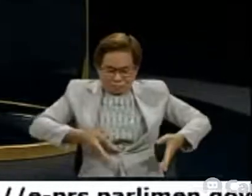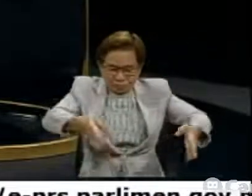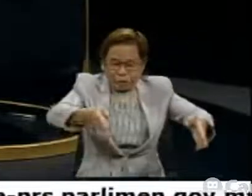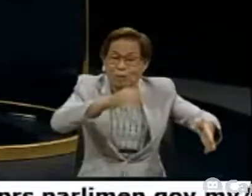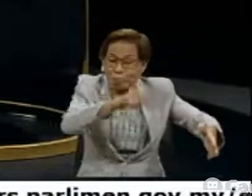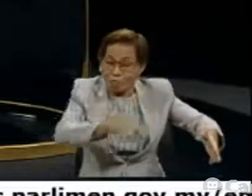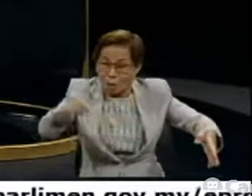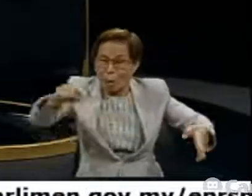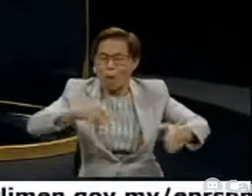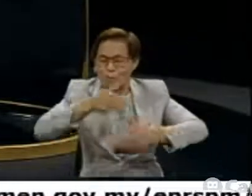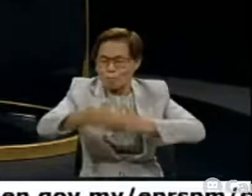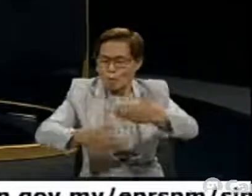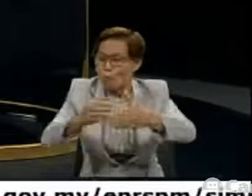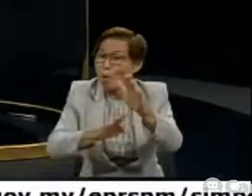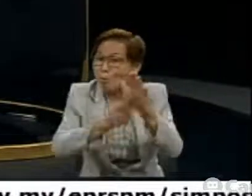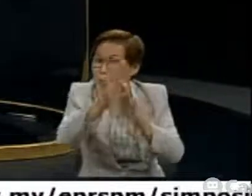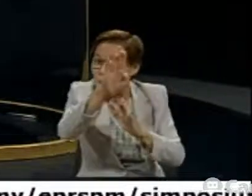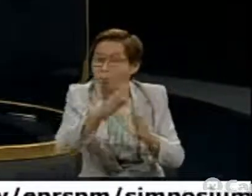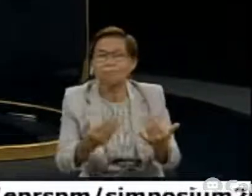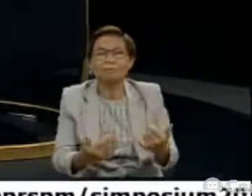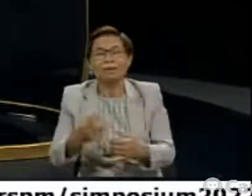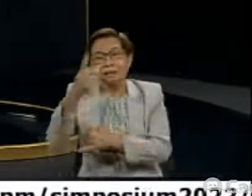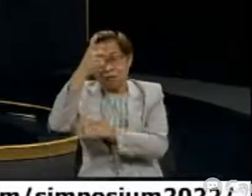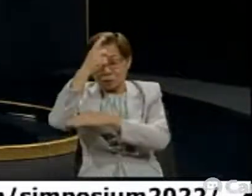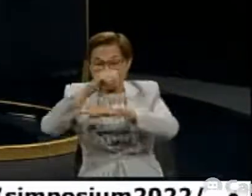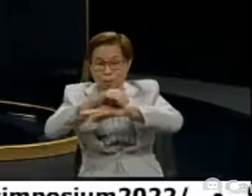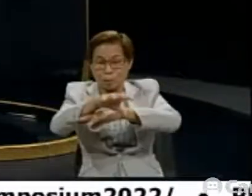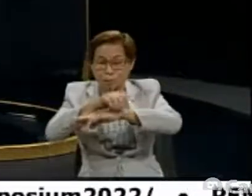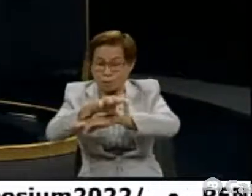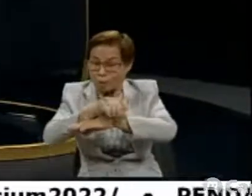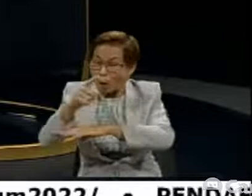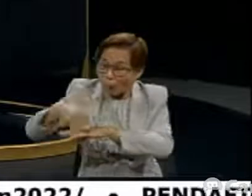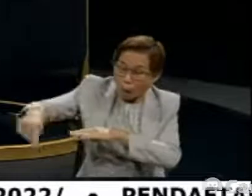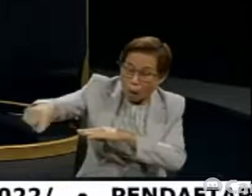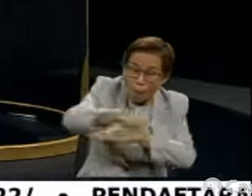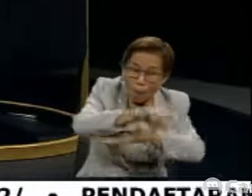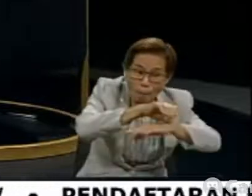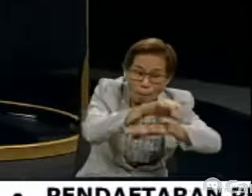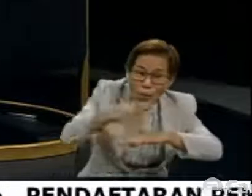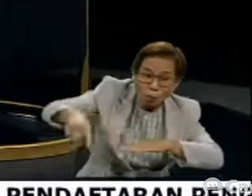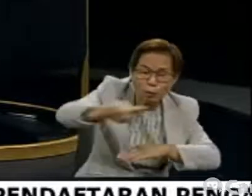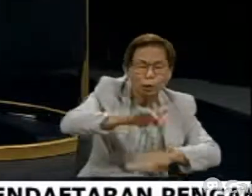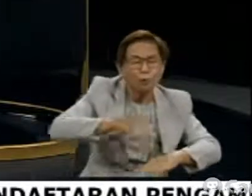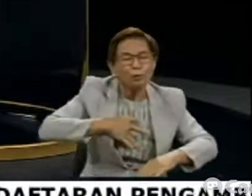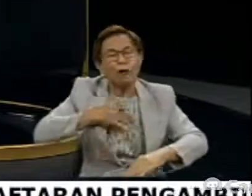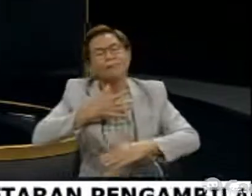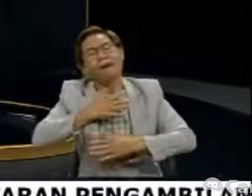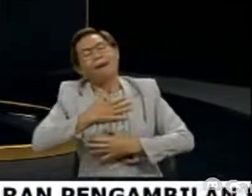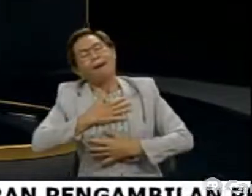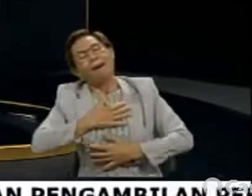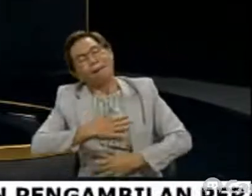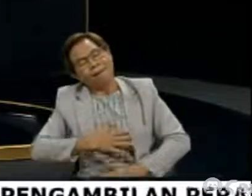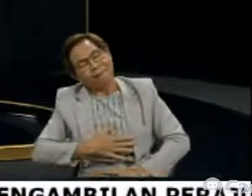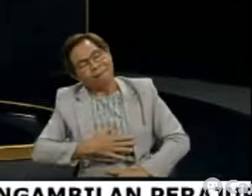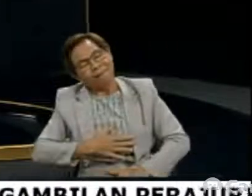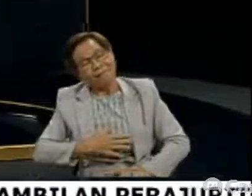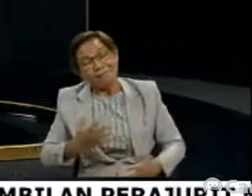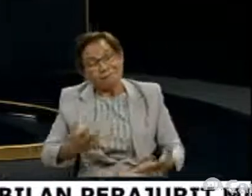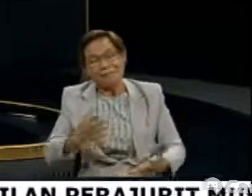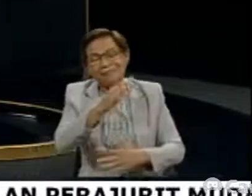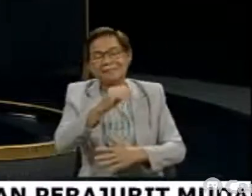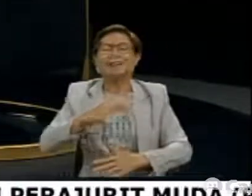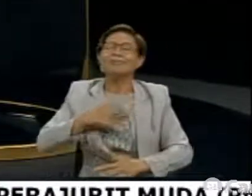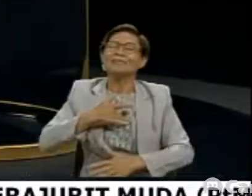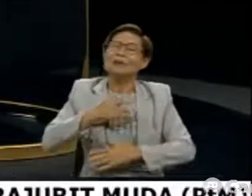proses pemilihan kita agency atau Swift kepada para penonton kita untuk merekomendasikan sedikit ke Daan dan residen